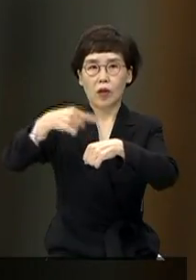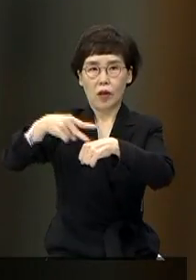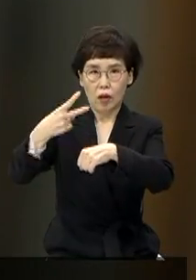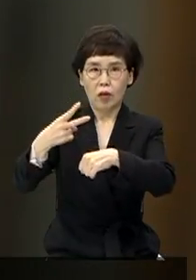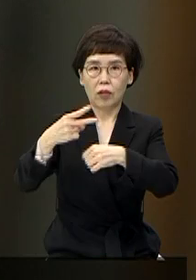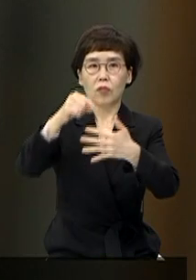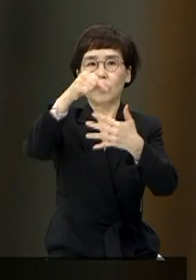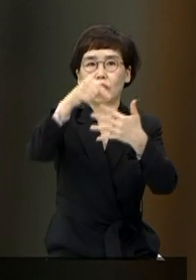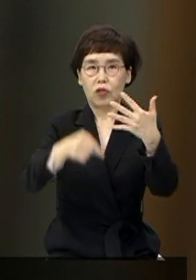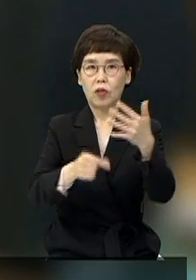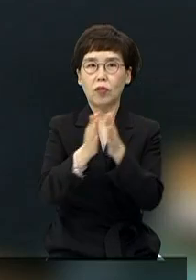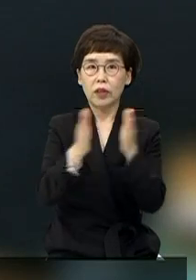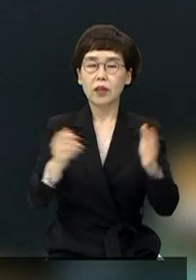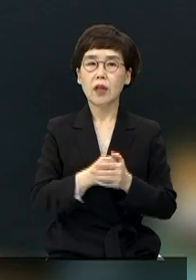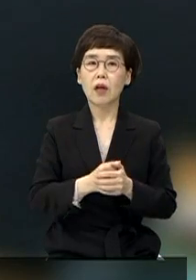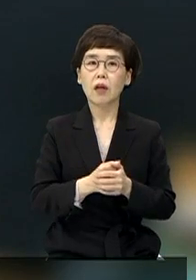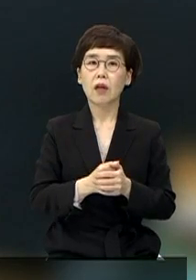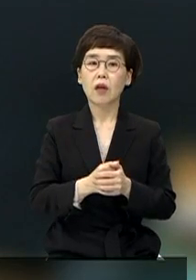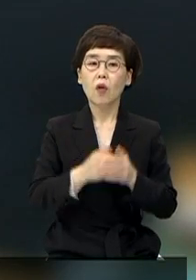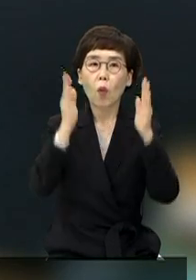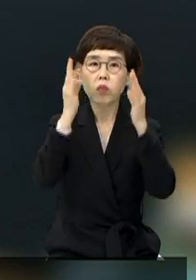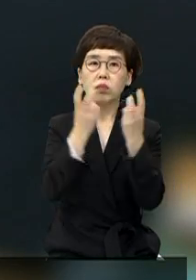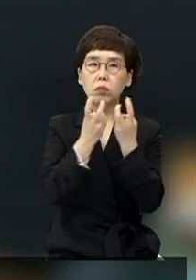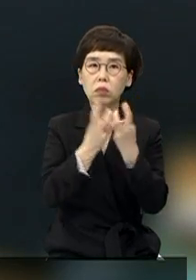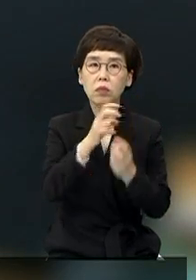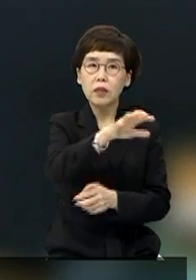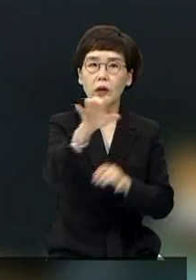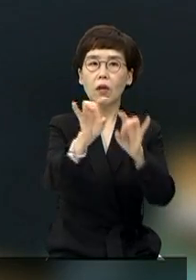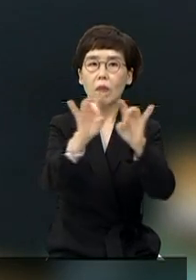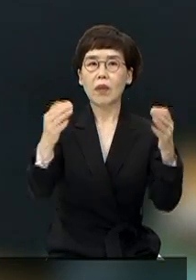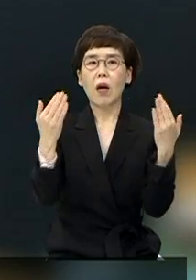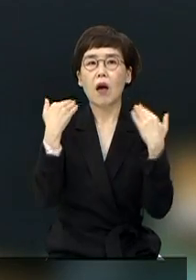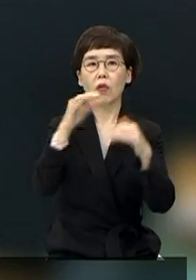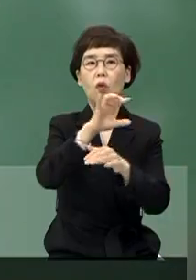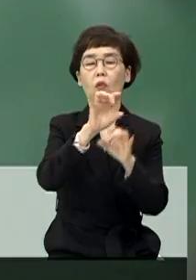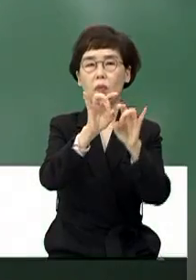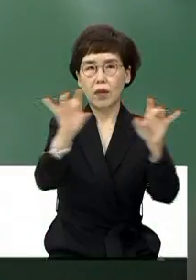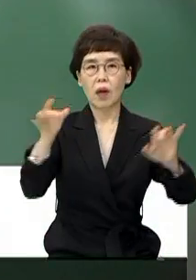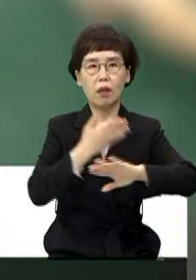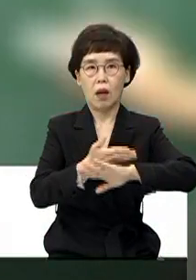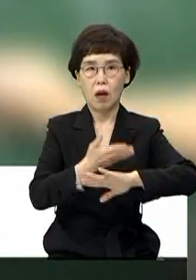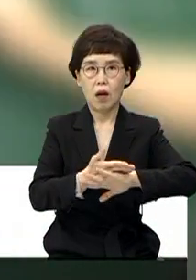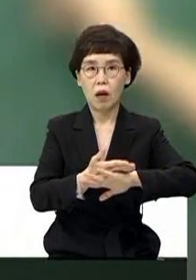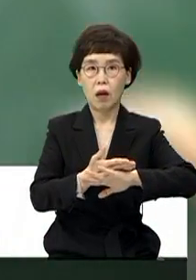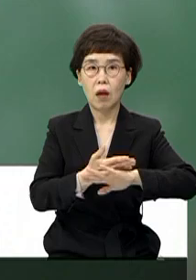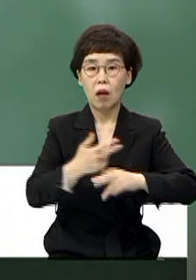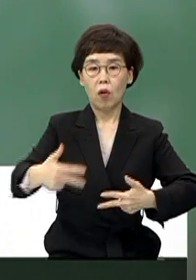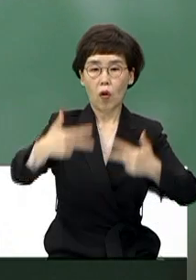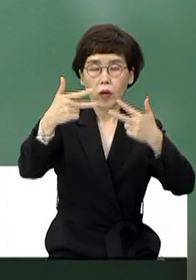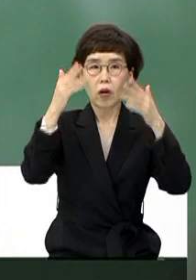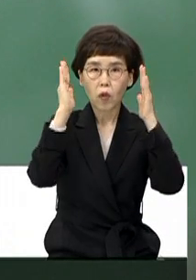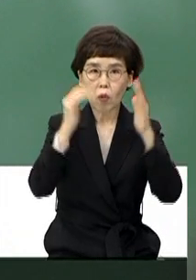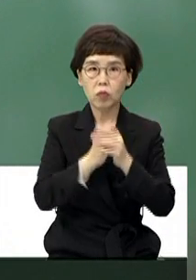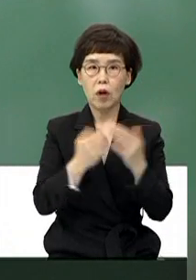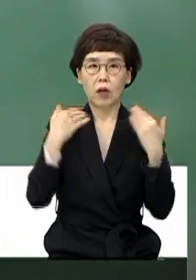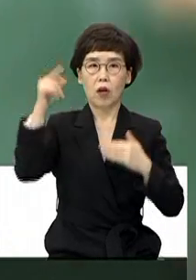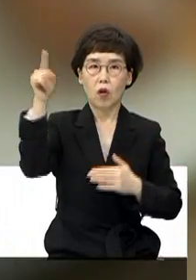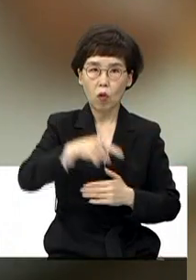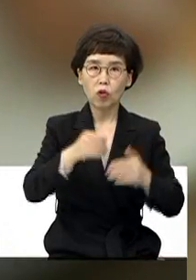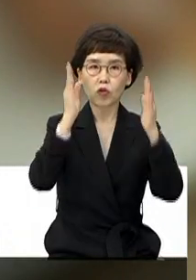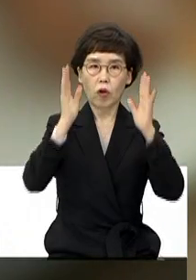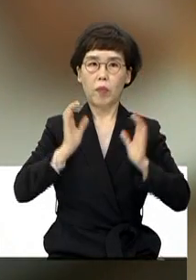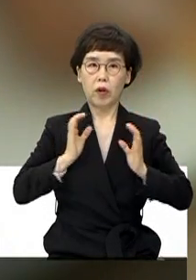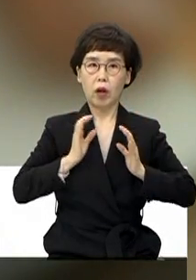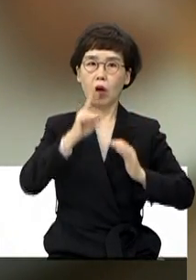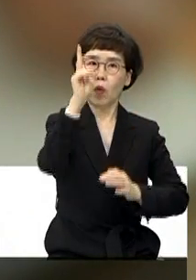겁니다. 등교 수업의 구체적인 방식은 지역별, 학교별로 달라질 수 있습니다. 원격 수업과 등교 수업의 병행, 오전,